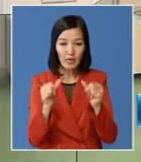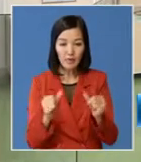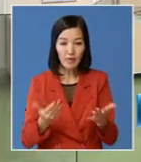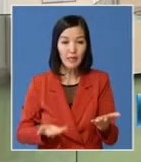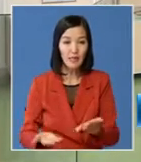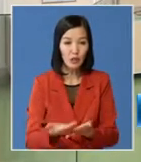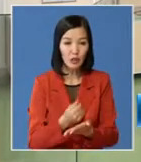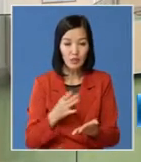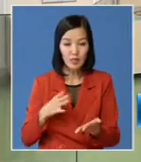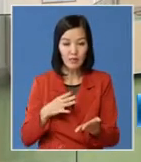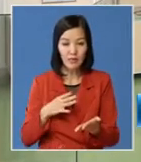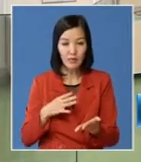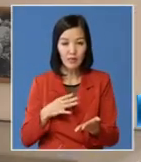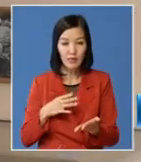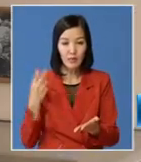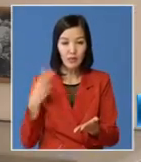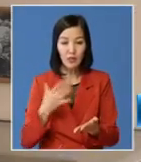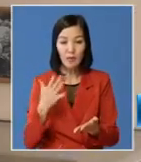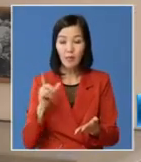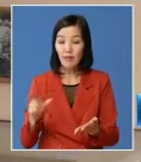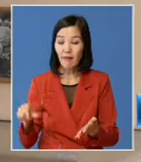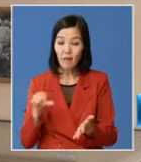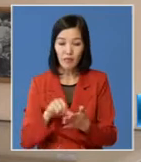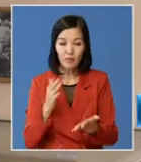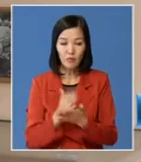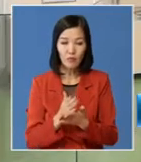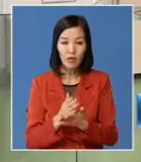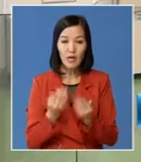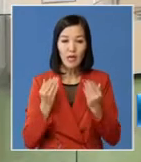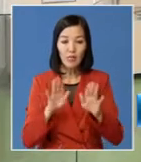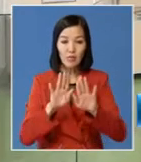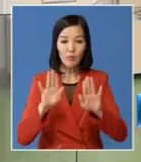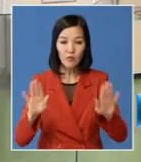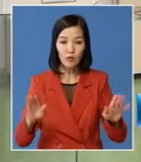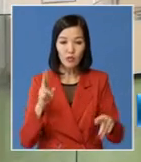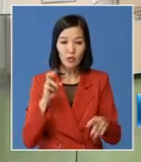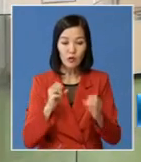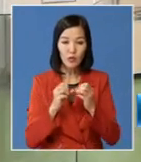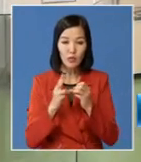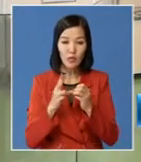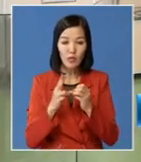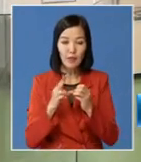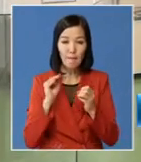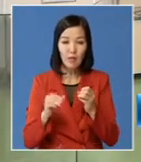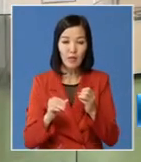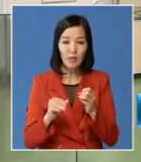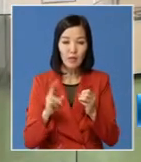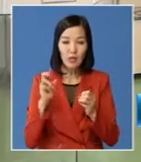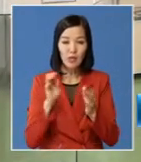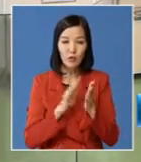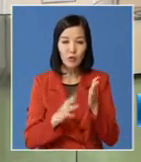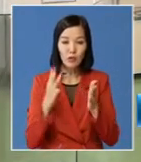жинақталды. 25-те адам қатысып отыр бұл акцияға. Қазір біздің музейдің қорында 212593